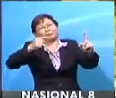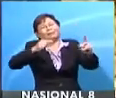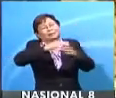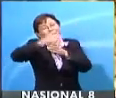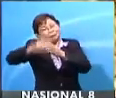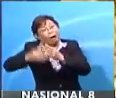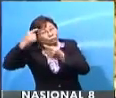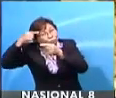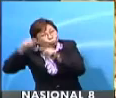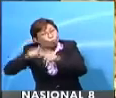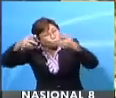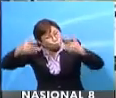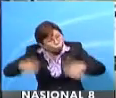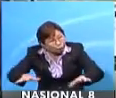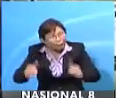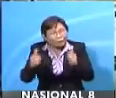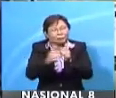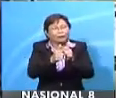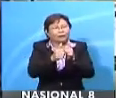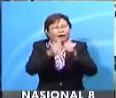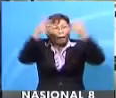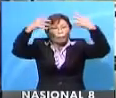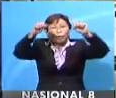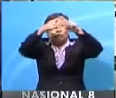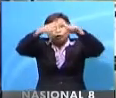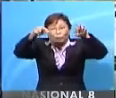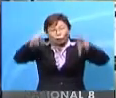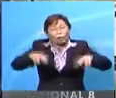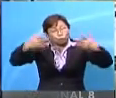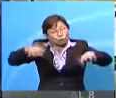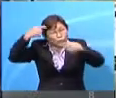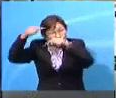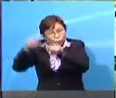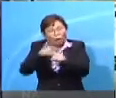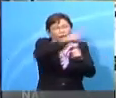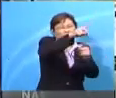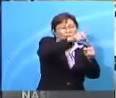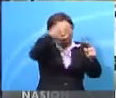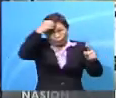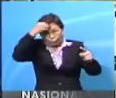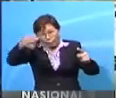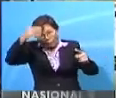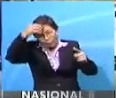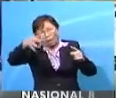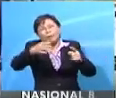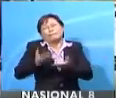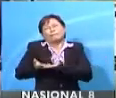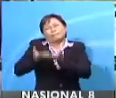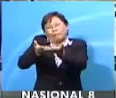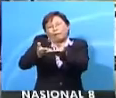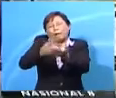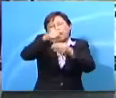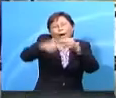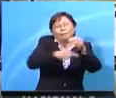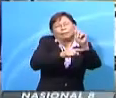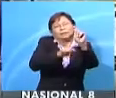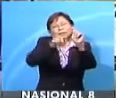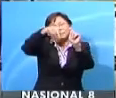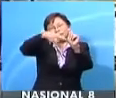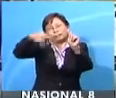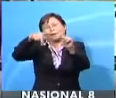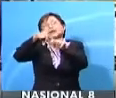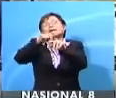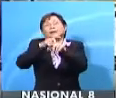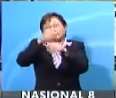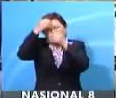Sebaik persetujuan dicapai dengan Yang di-Pertua Dewan Rakyat, satu tarikh akan dimaklumkan bagi pembentangan mengenai TPP di